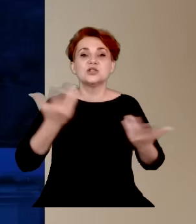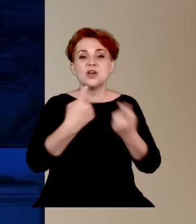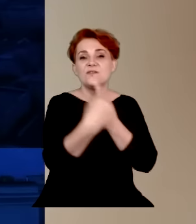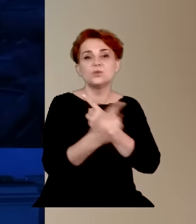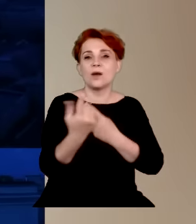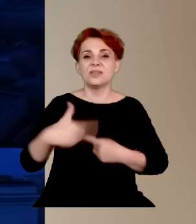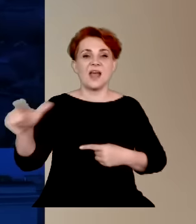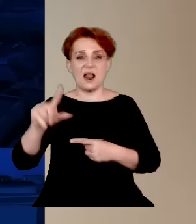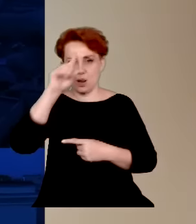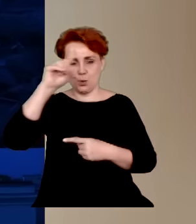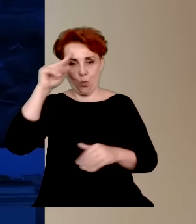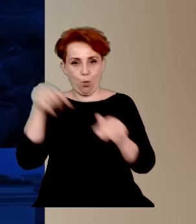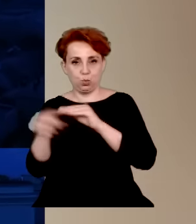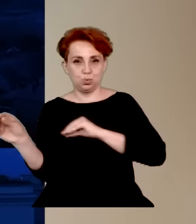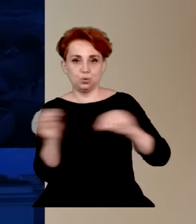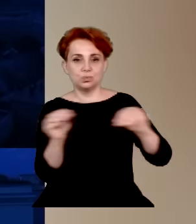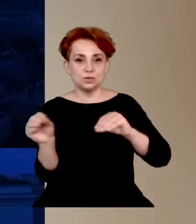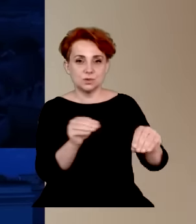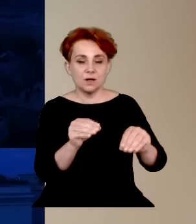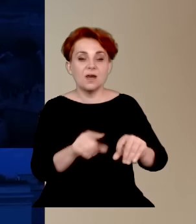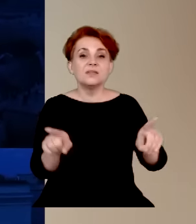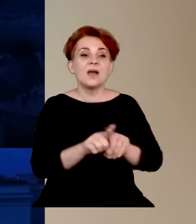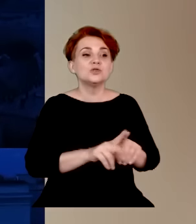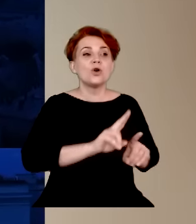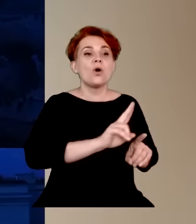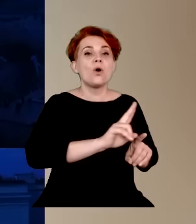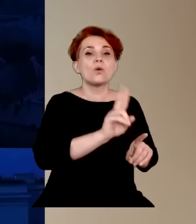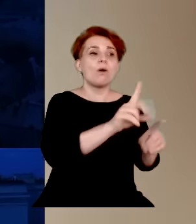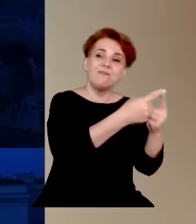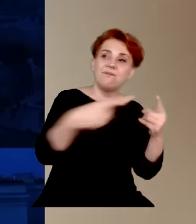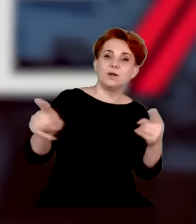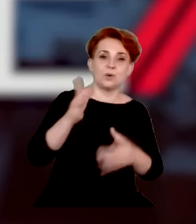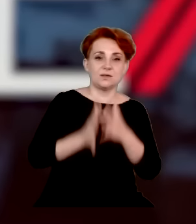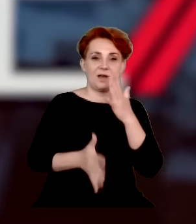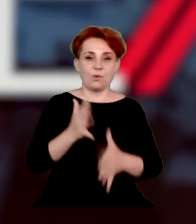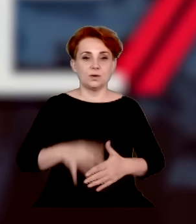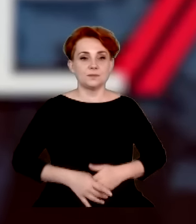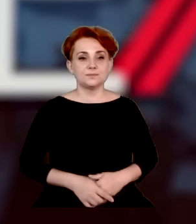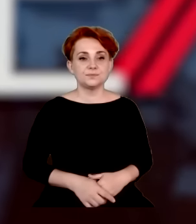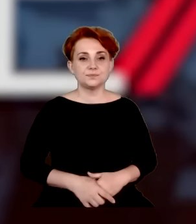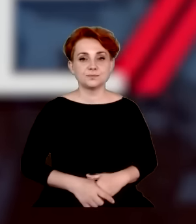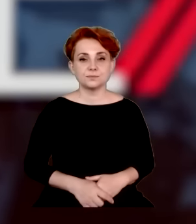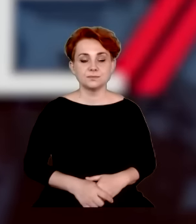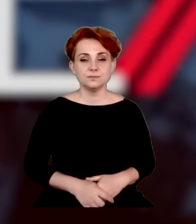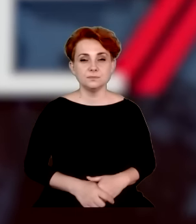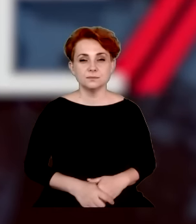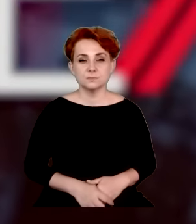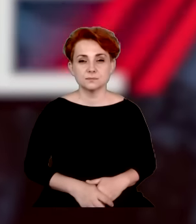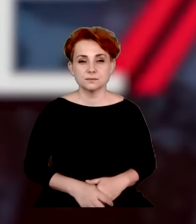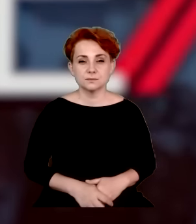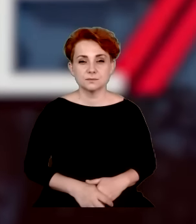i kogo w pierwszej linii posłać na wojnę, do której nas pchają. Może być miło?